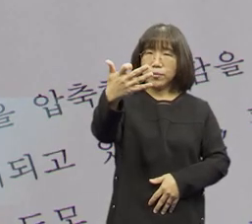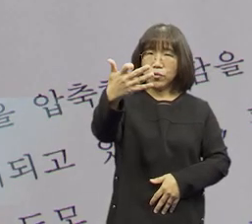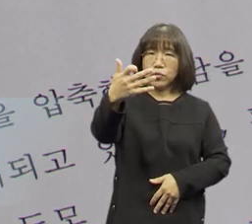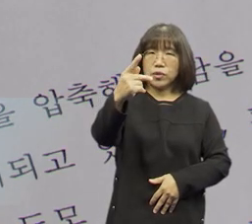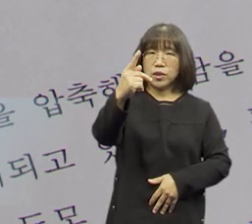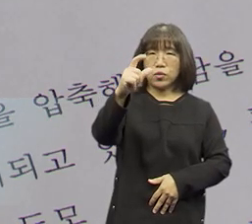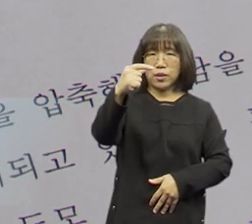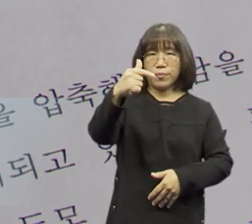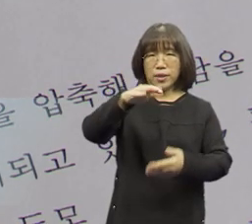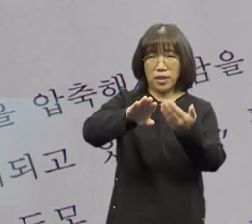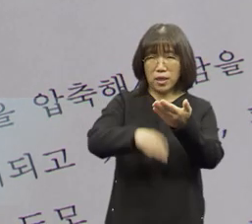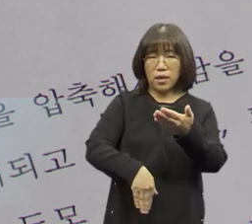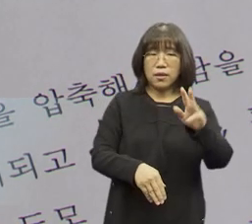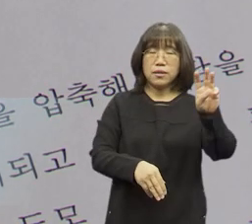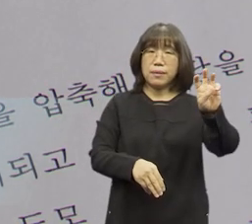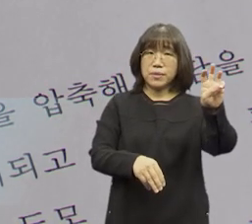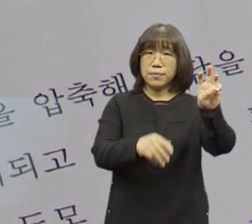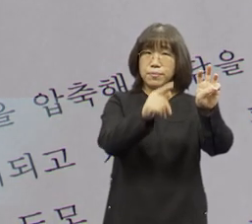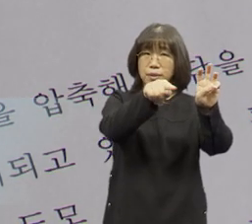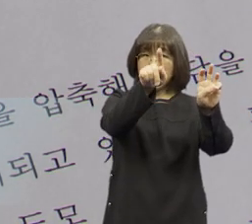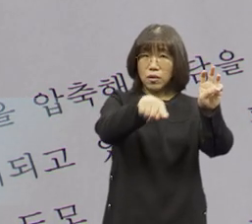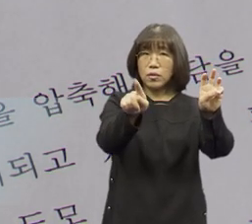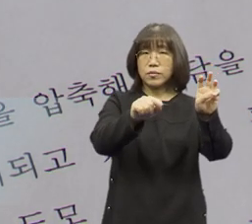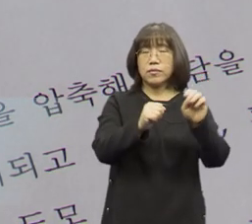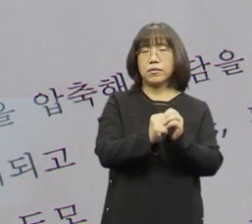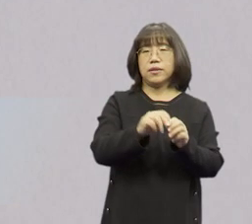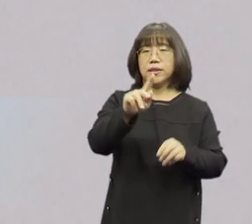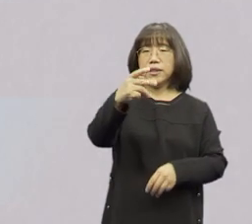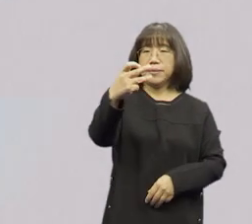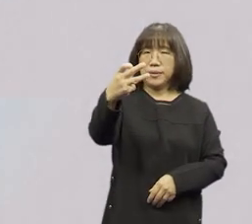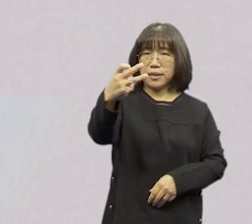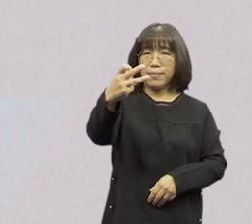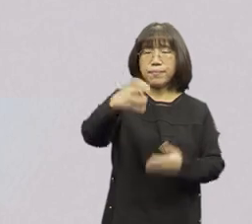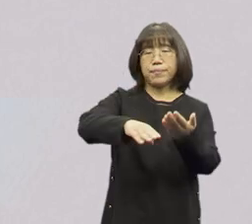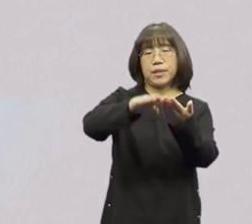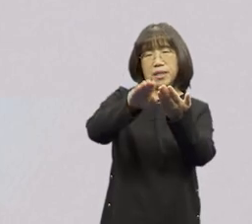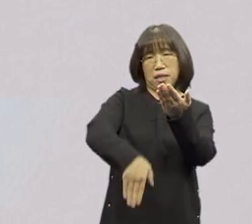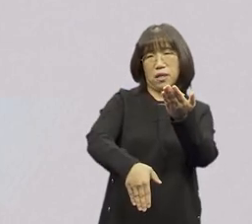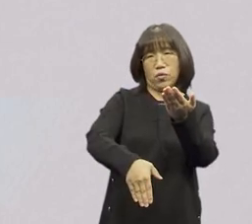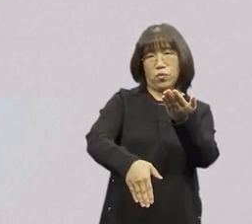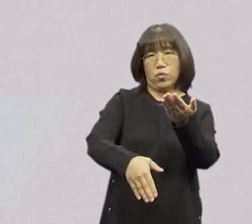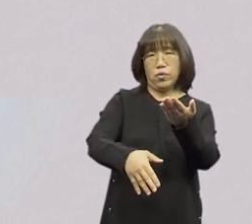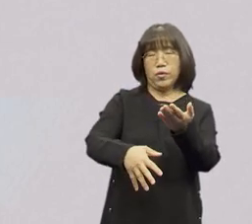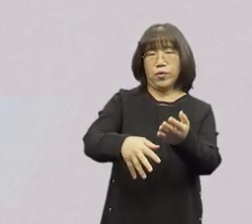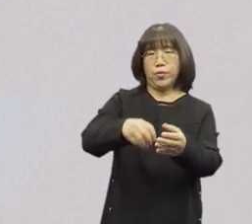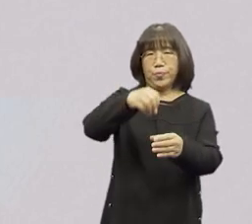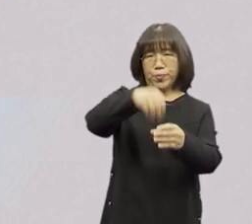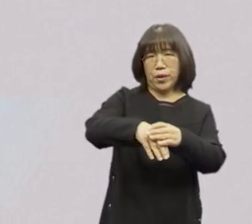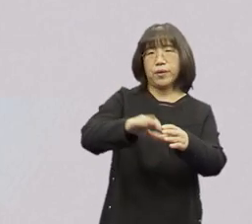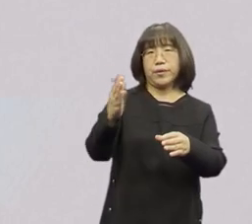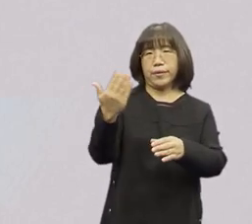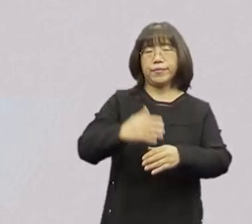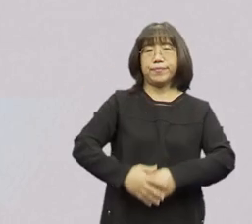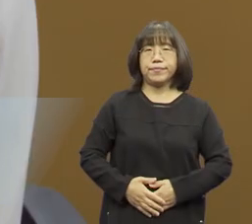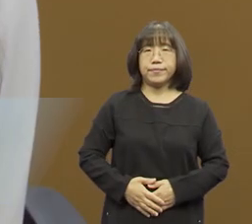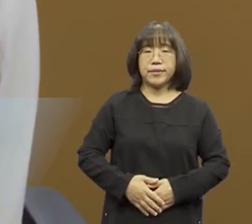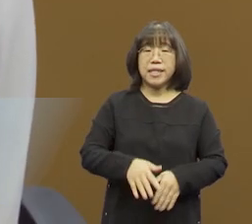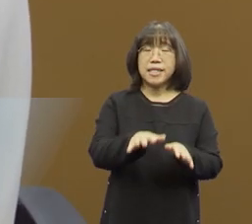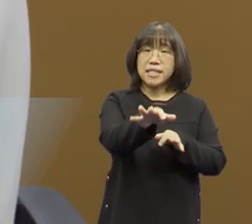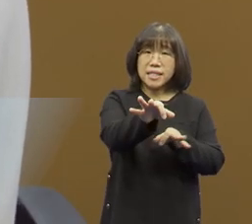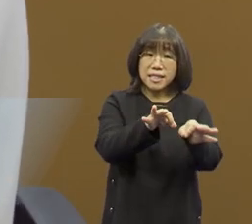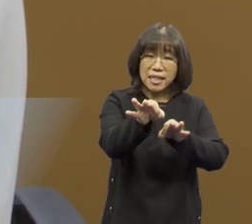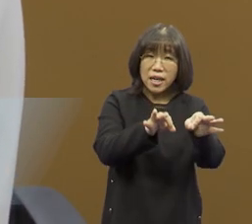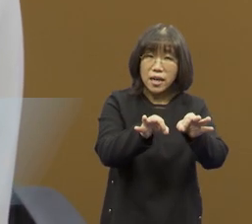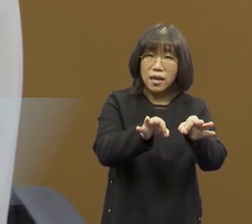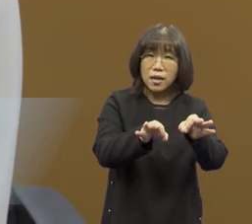19kg 이 아로 30m 종 현재 봉투에 무게는 13kg 이하로 배출해야 합니다 세전